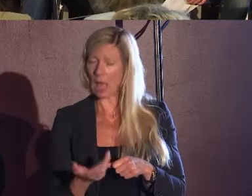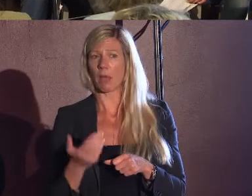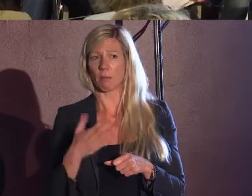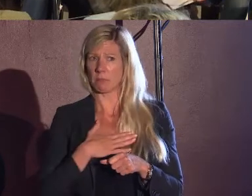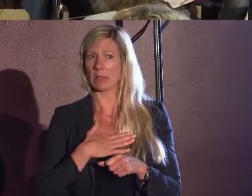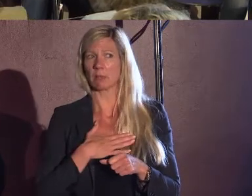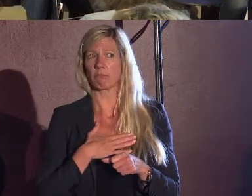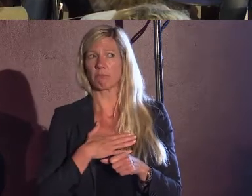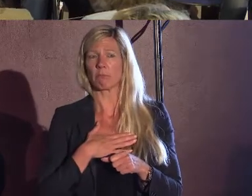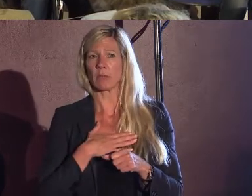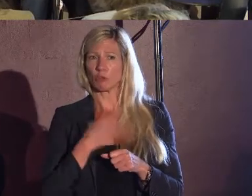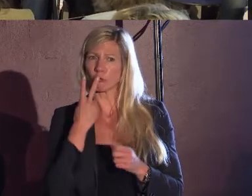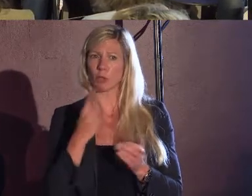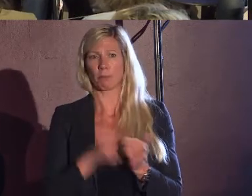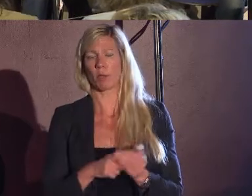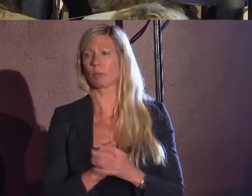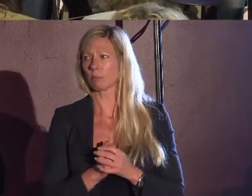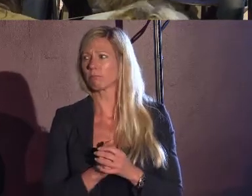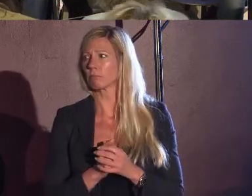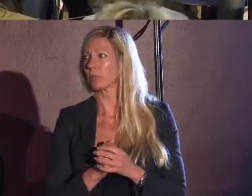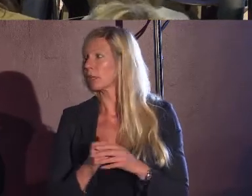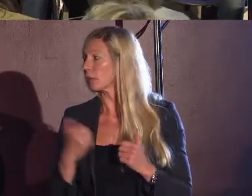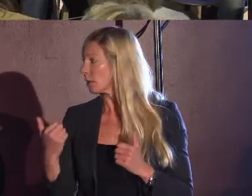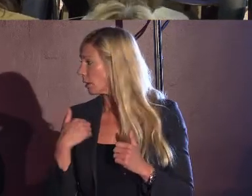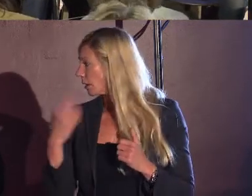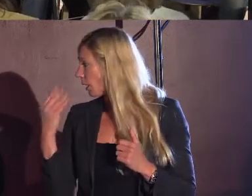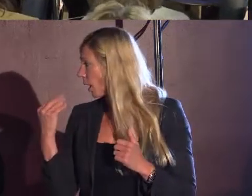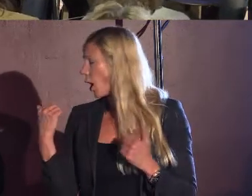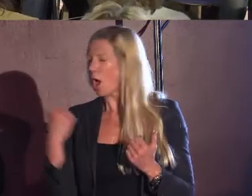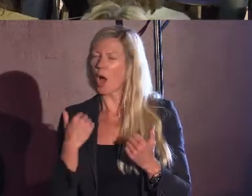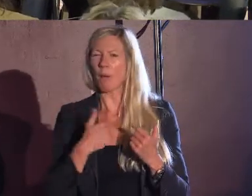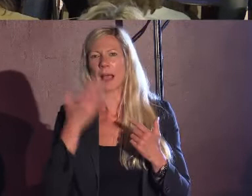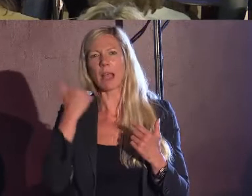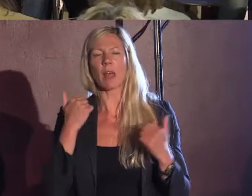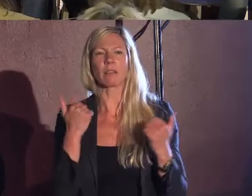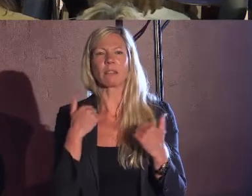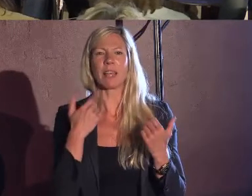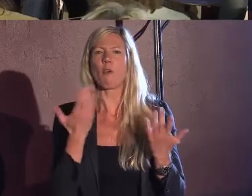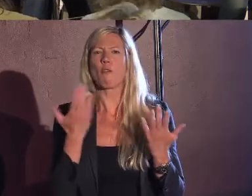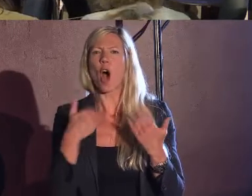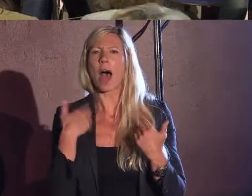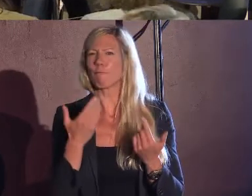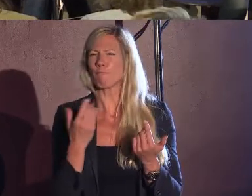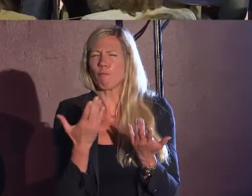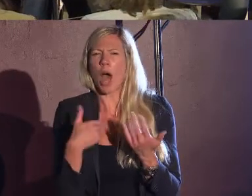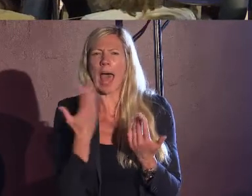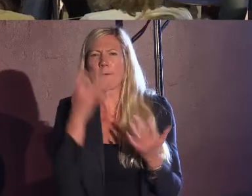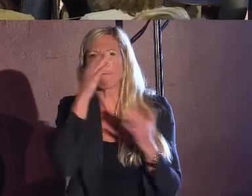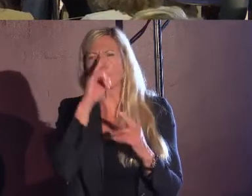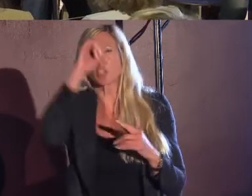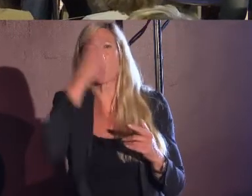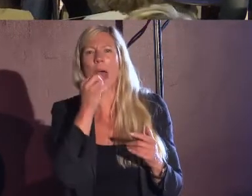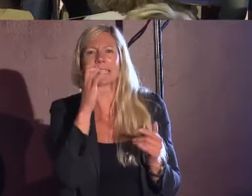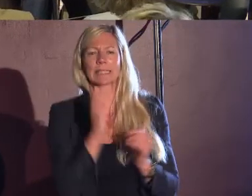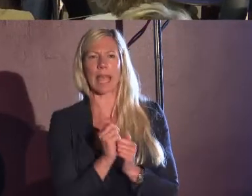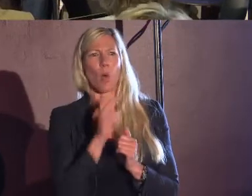här. Ja, jag läser, måste nog problematisera. Vad är förståelse? Och när uppstår den?